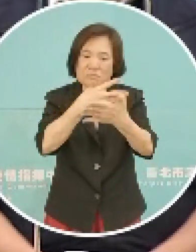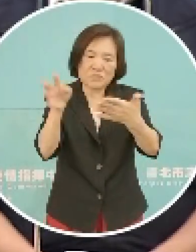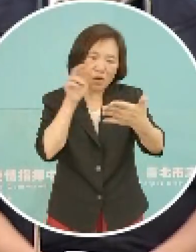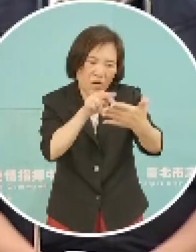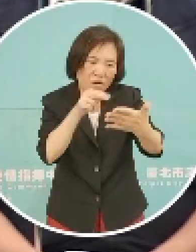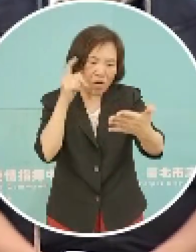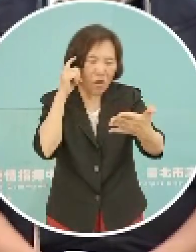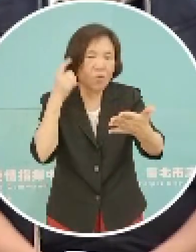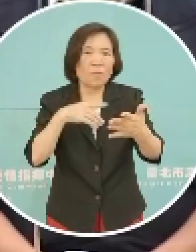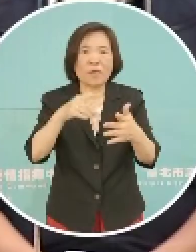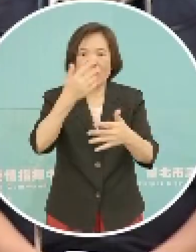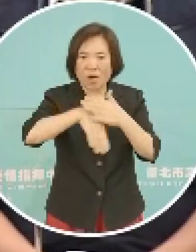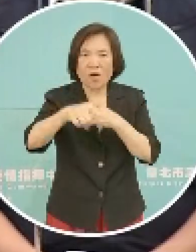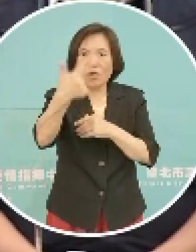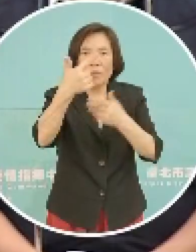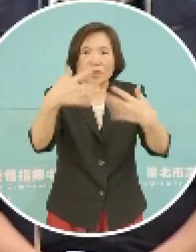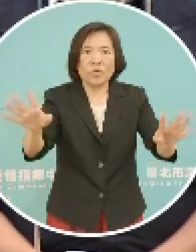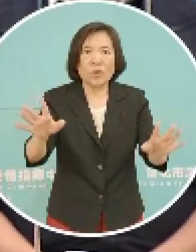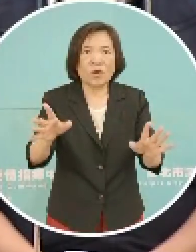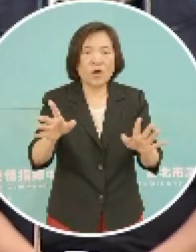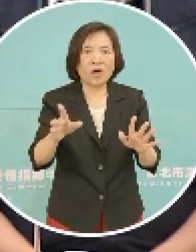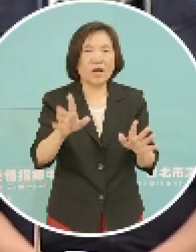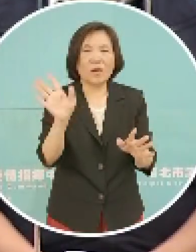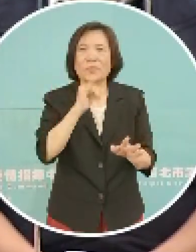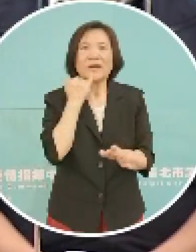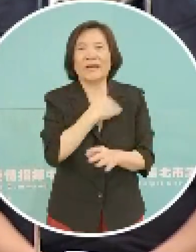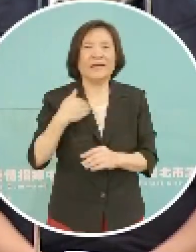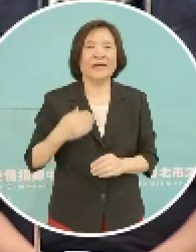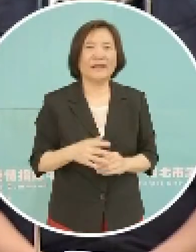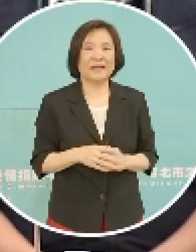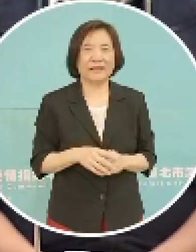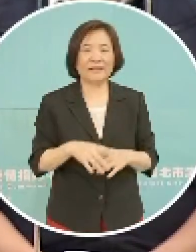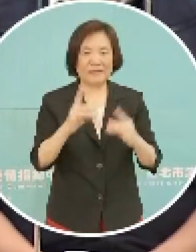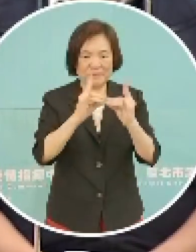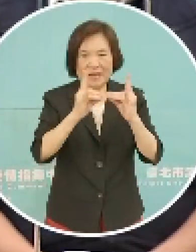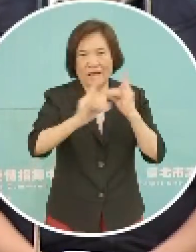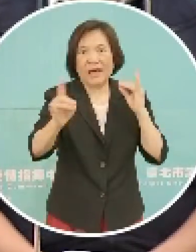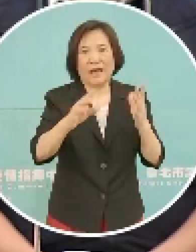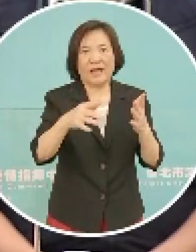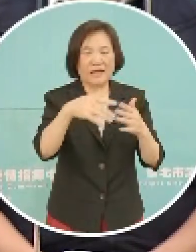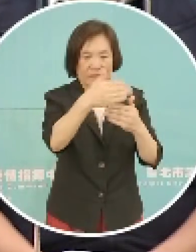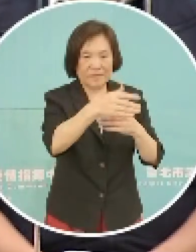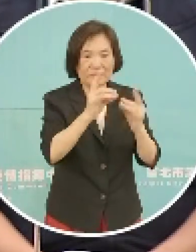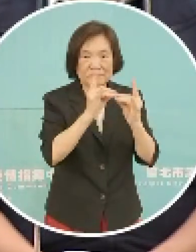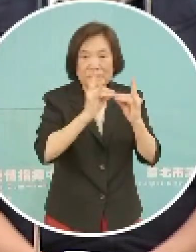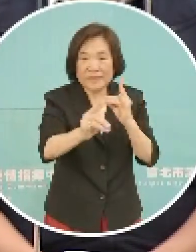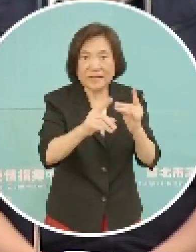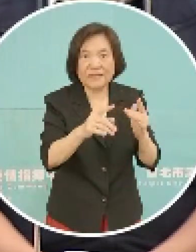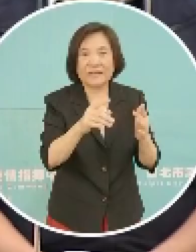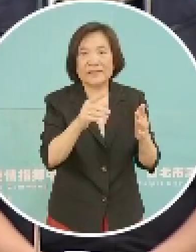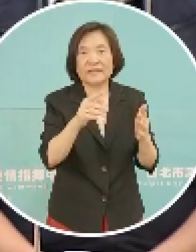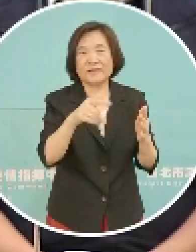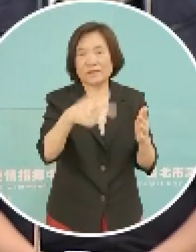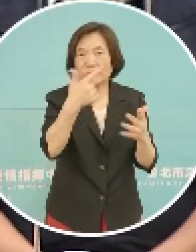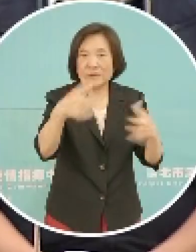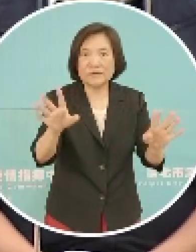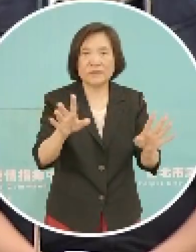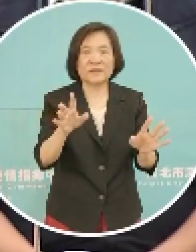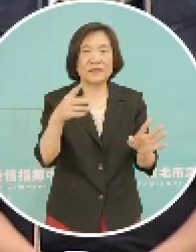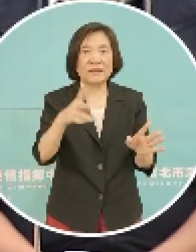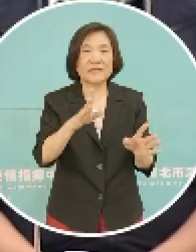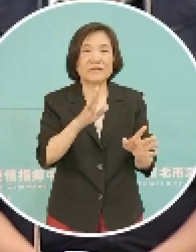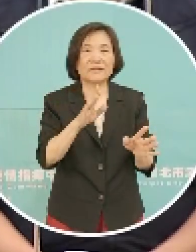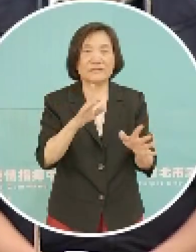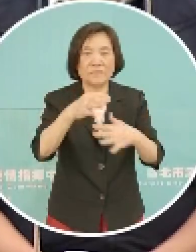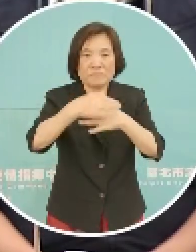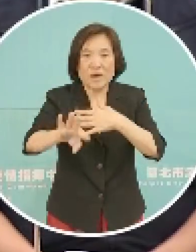的我们还有600多床，那怎么可能呢？更何况不是只有病床，最缺的还